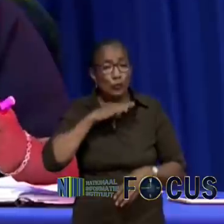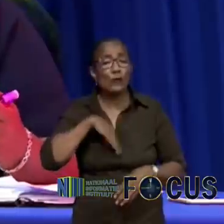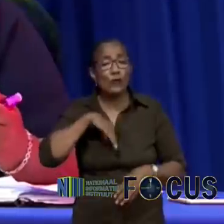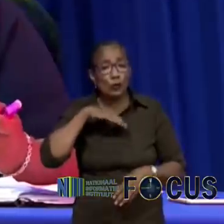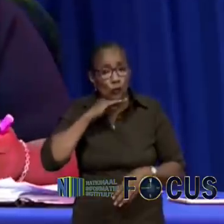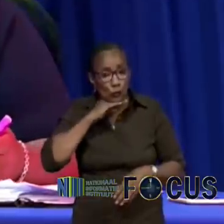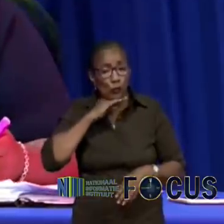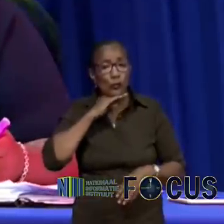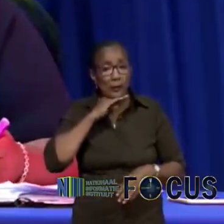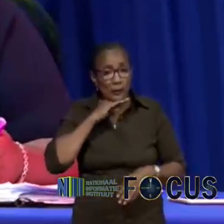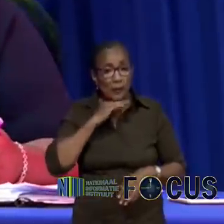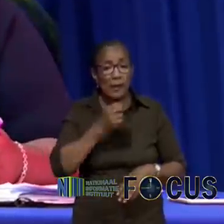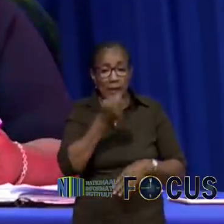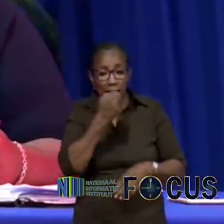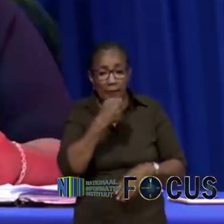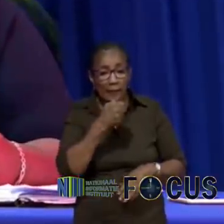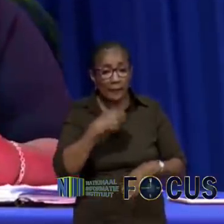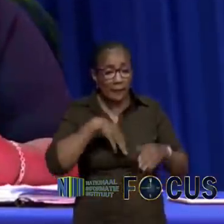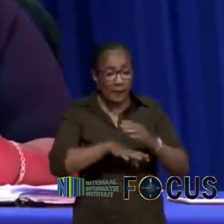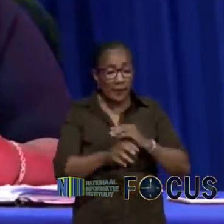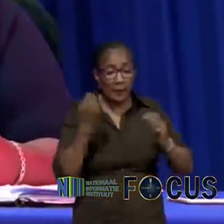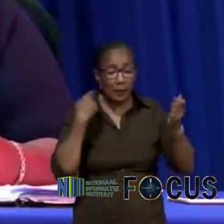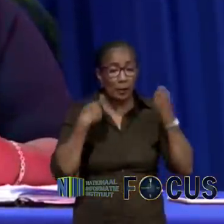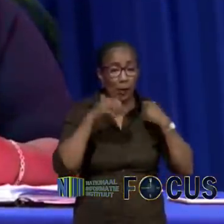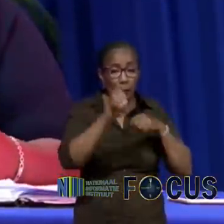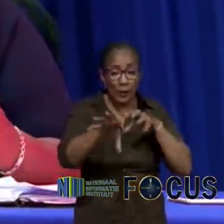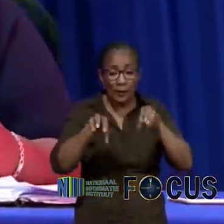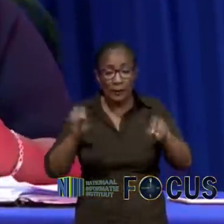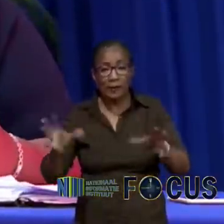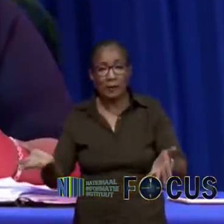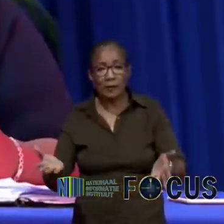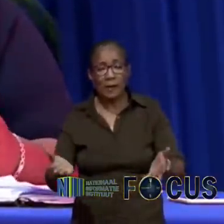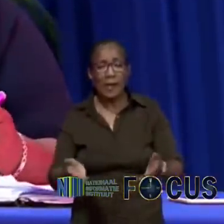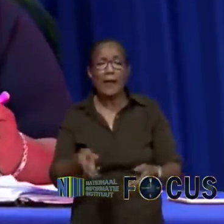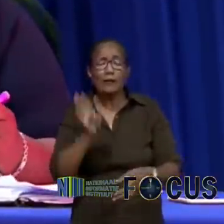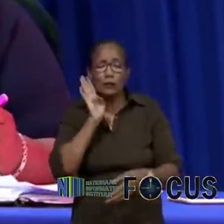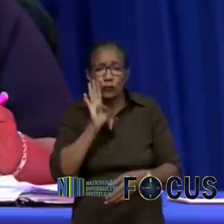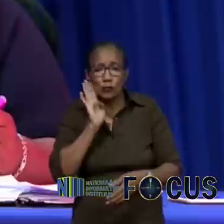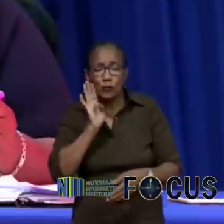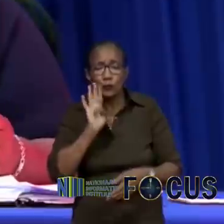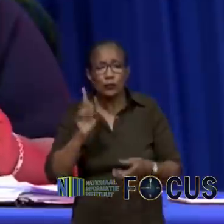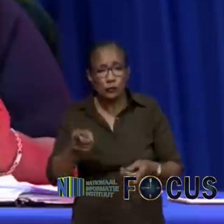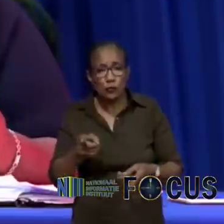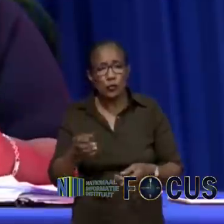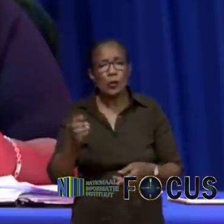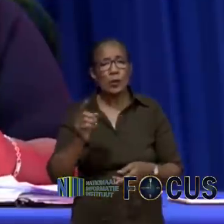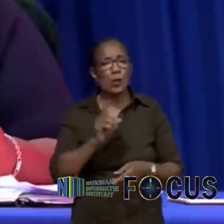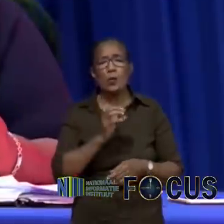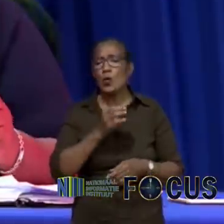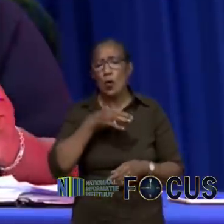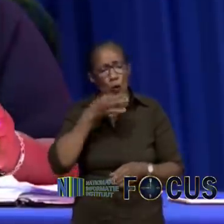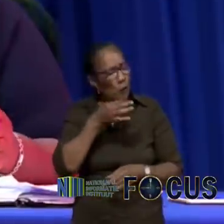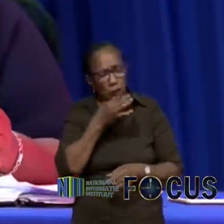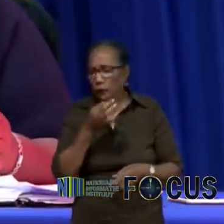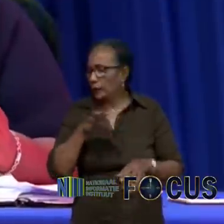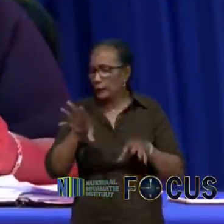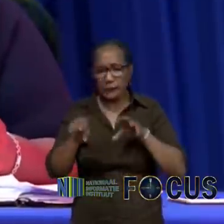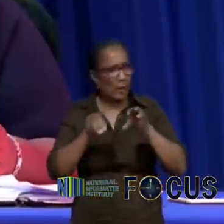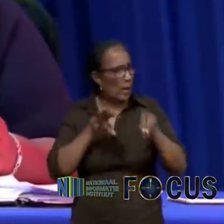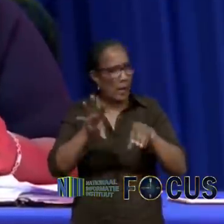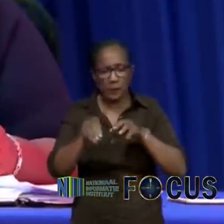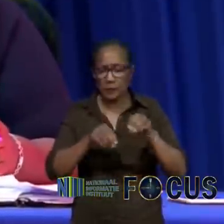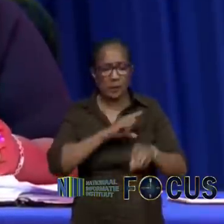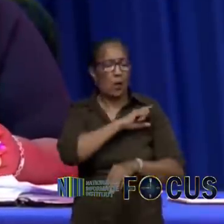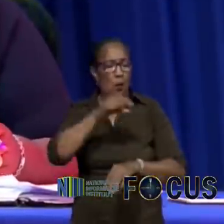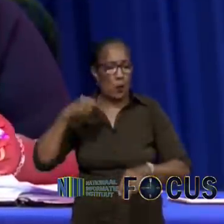Er zullen voldoende producten zijn in de winkels en AUB dat u dat niet doet. Wij vanuit